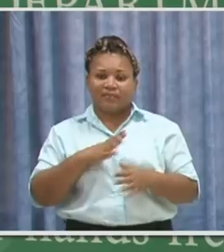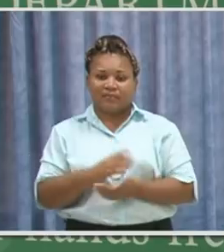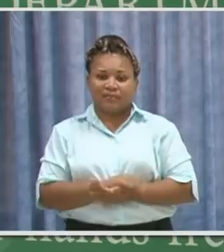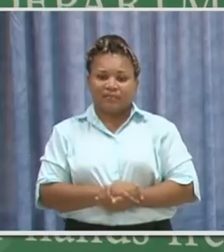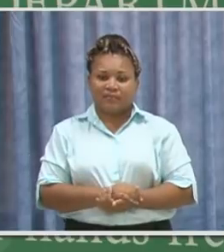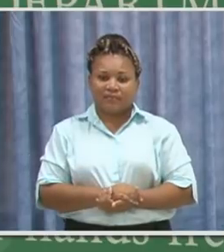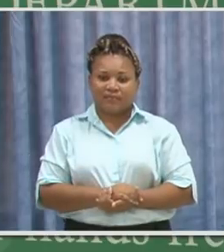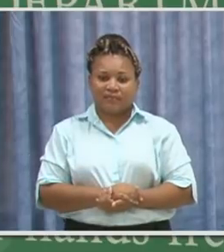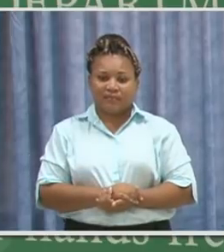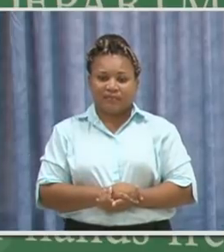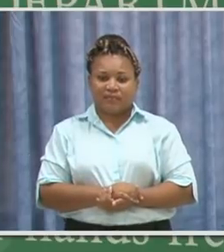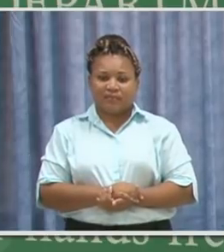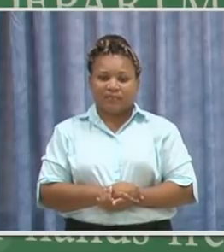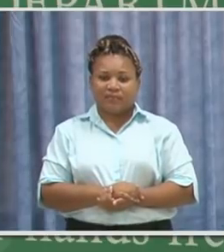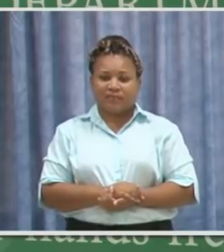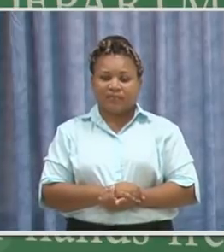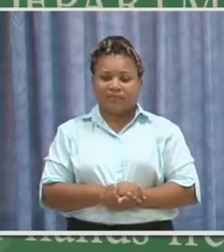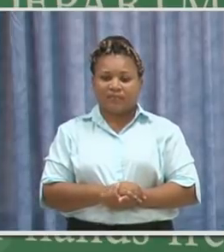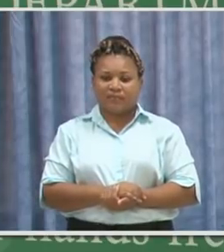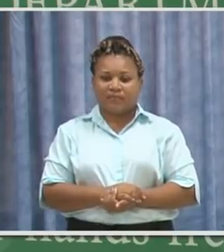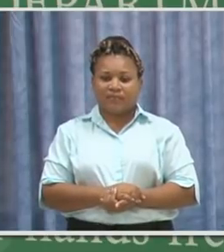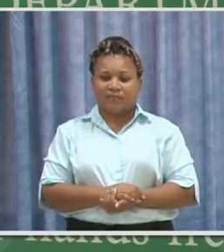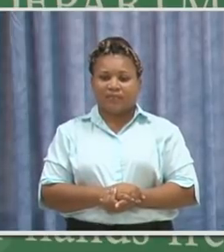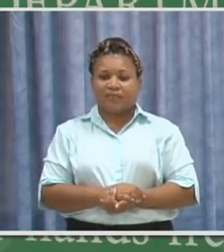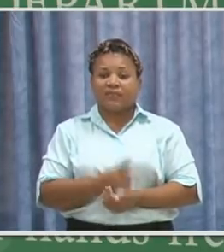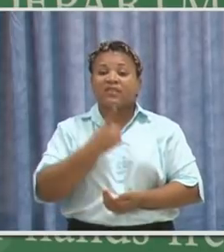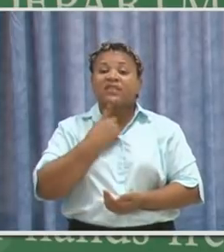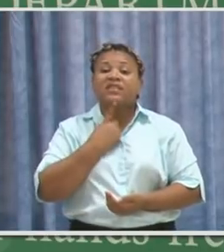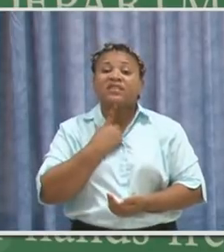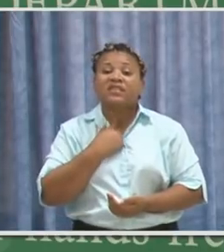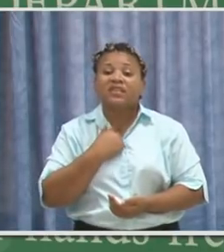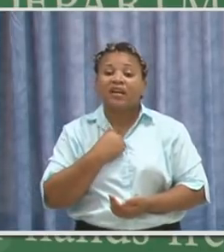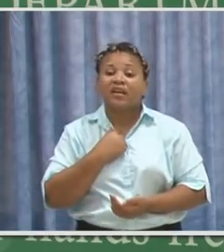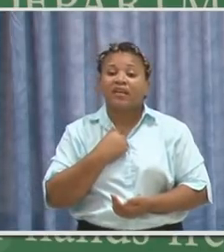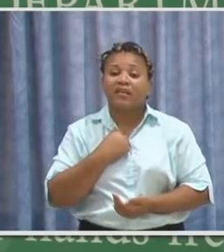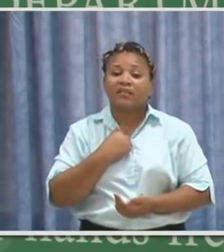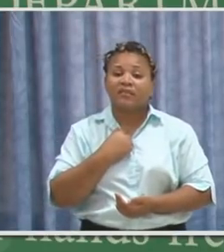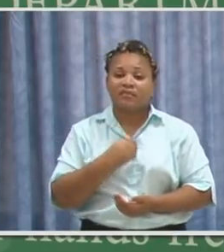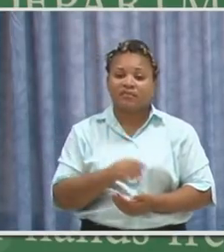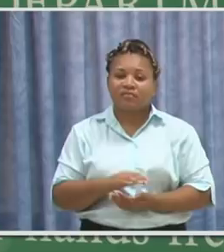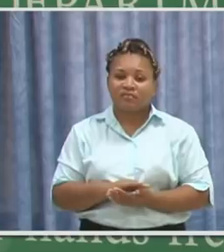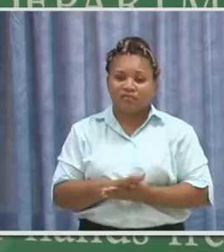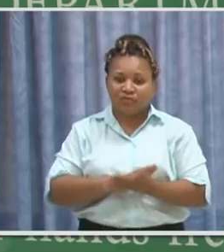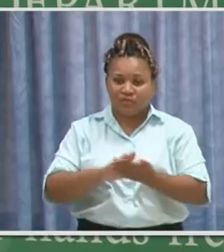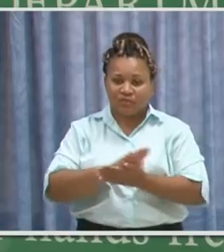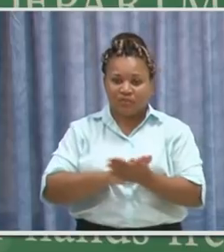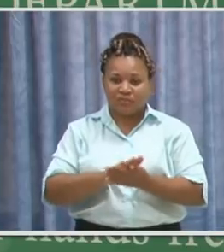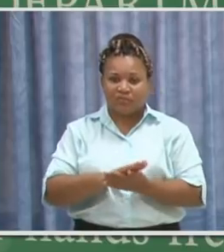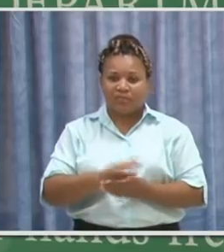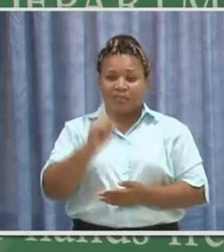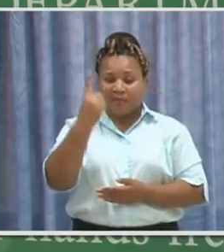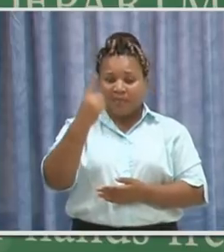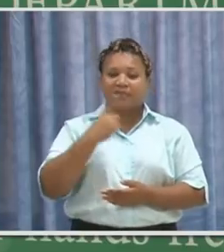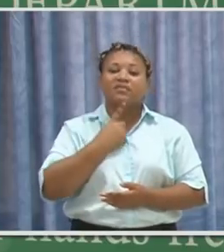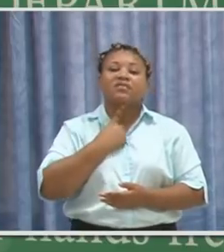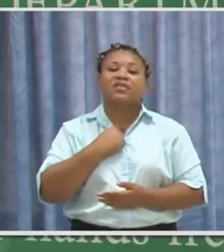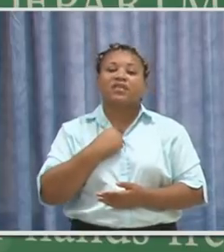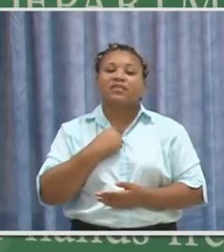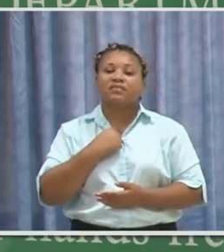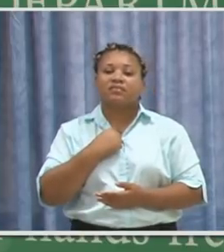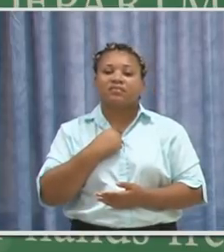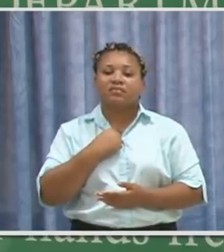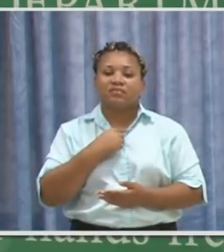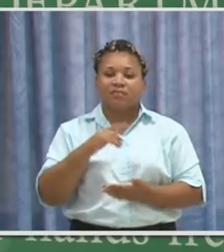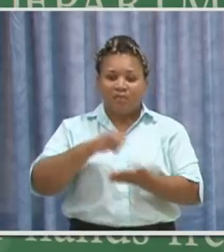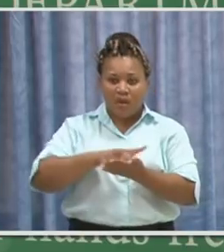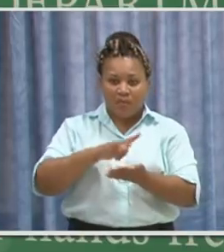open for all il prenait strict control le ben pays qui est capable de rentrer ici seul et